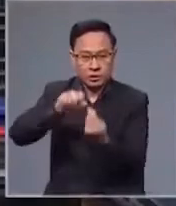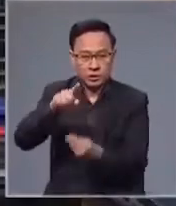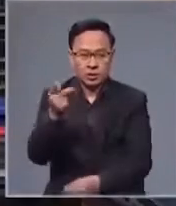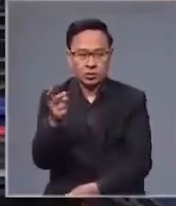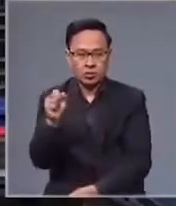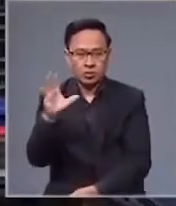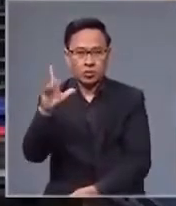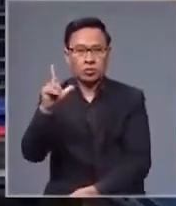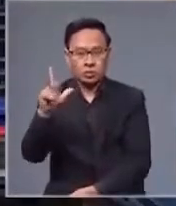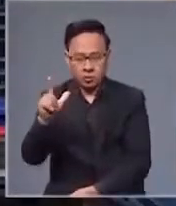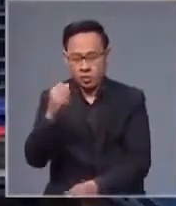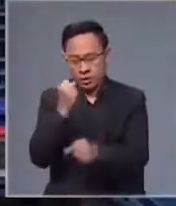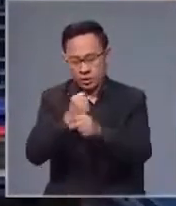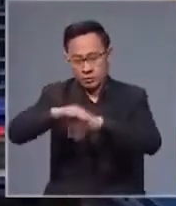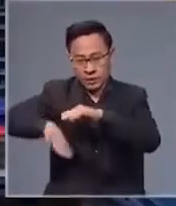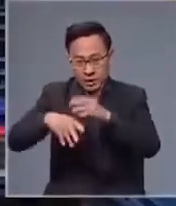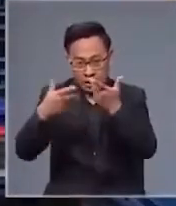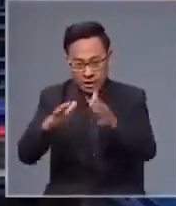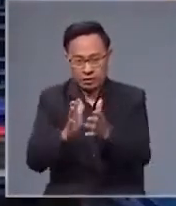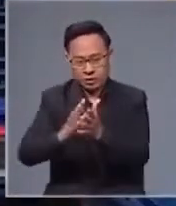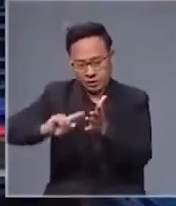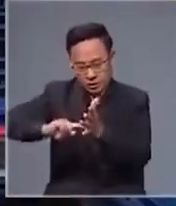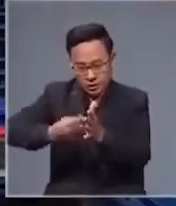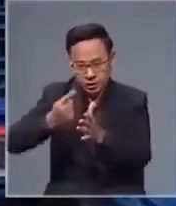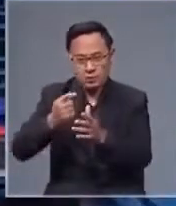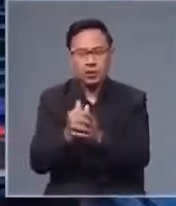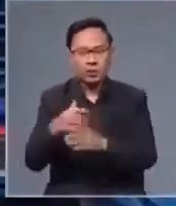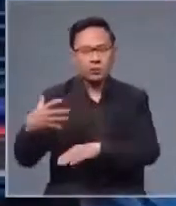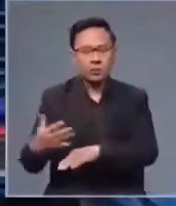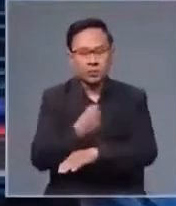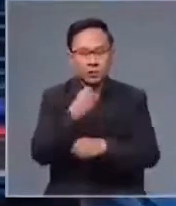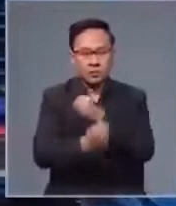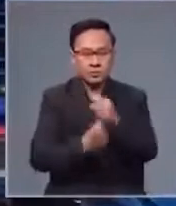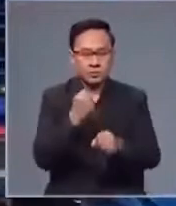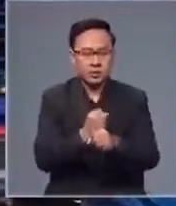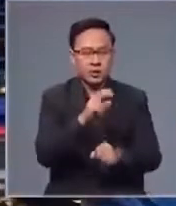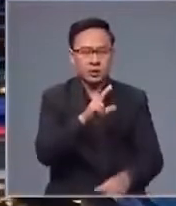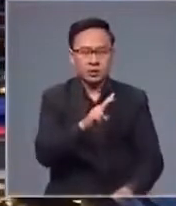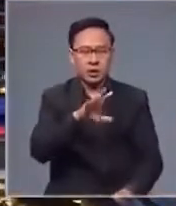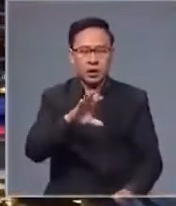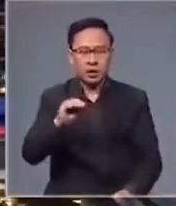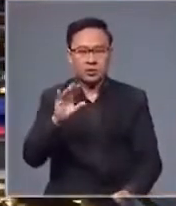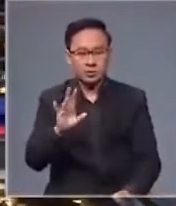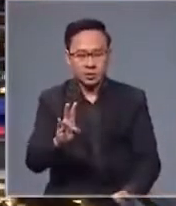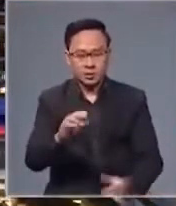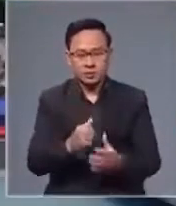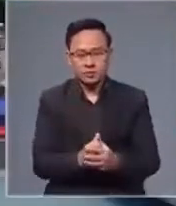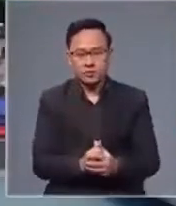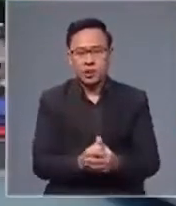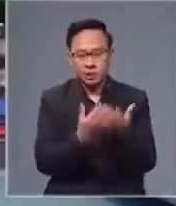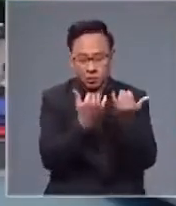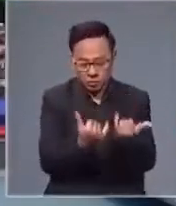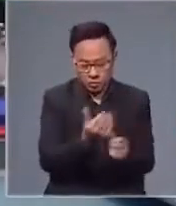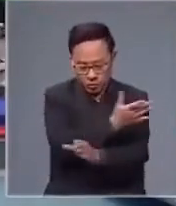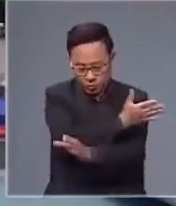แห่งชาติได้วางไว้ตั้งแต่เริ่มต้นที่เข้ามาทำหน้าที่เมื่อปีพุทธศักราช2557จนต่อเนื่องม